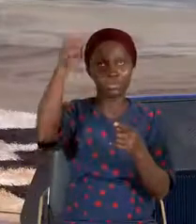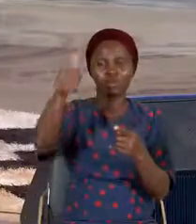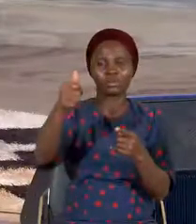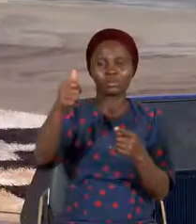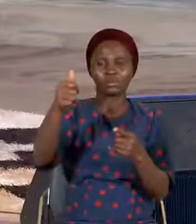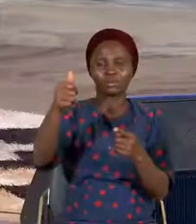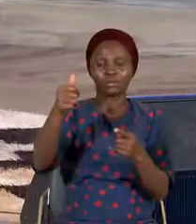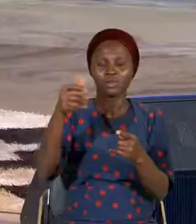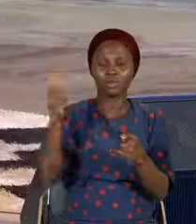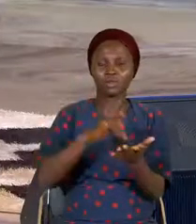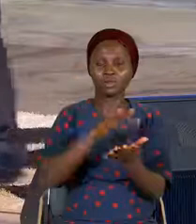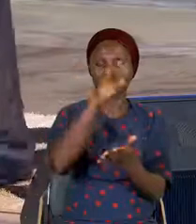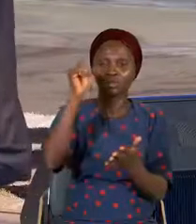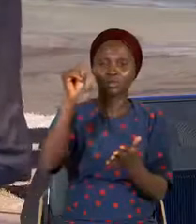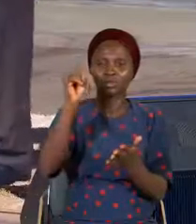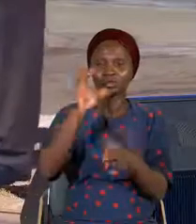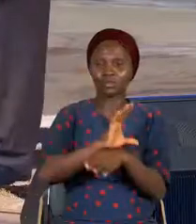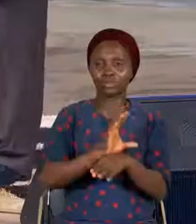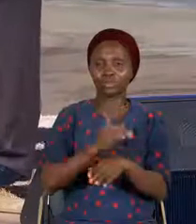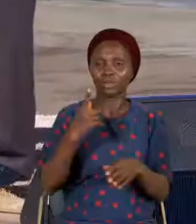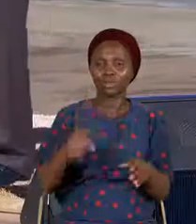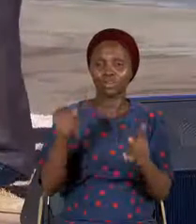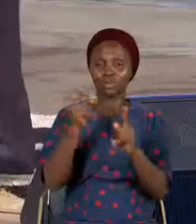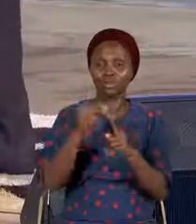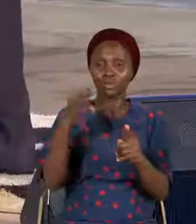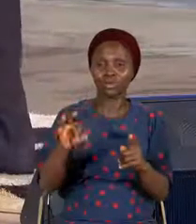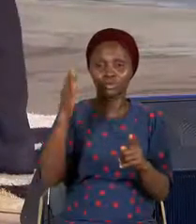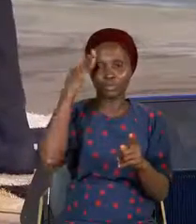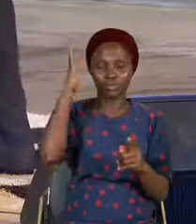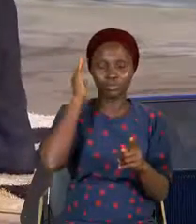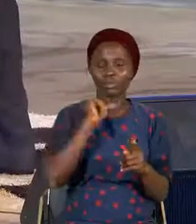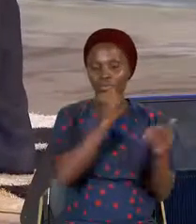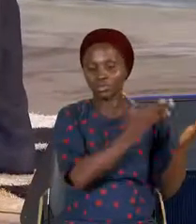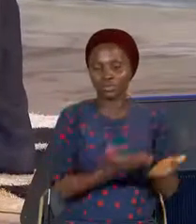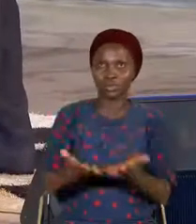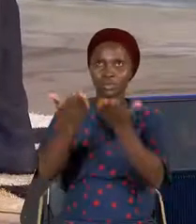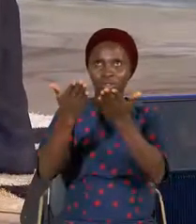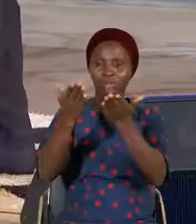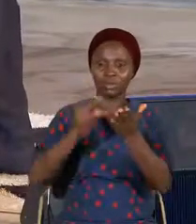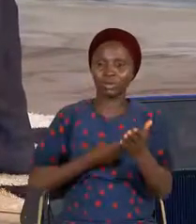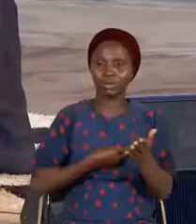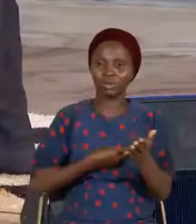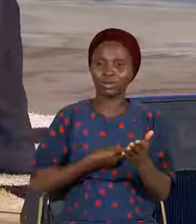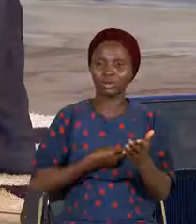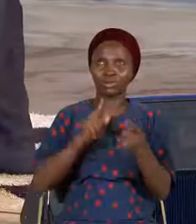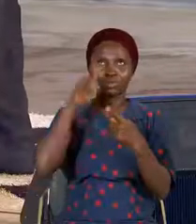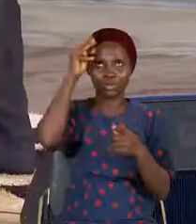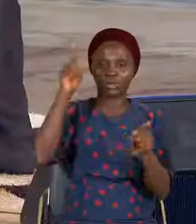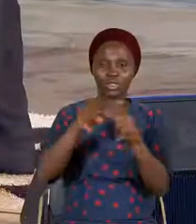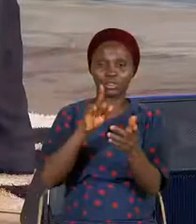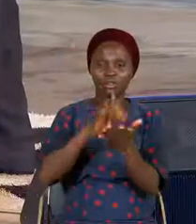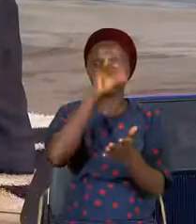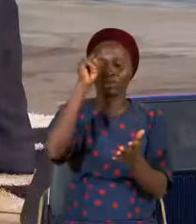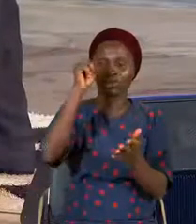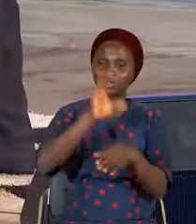cette église glorieuse. La parole de connaissance ne va pas nous présenter, ne va pas nous faire paraître